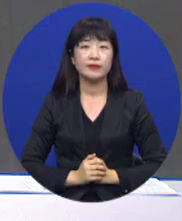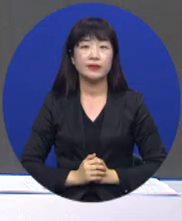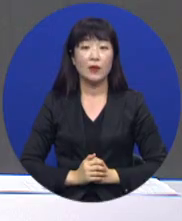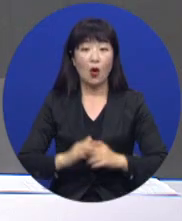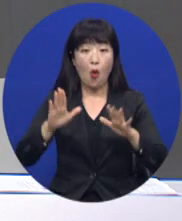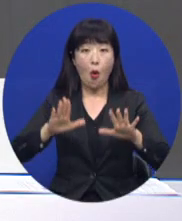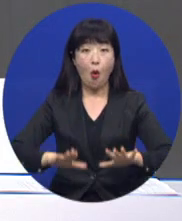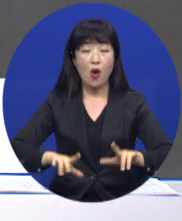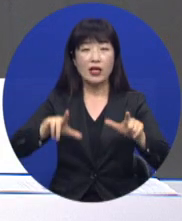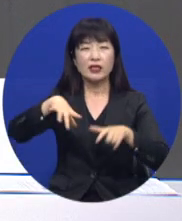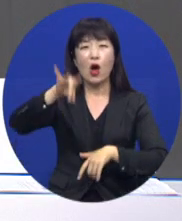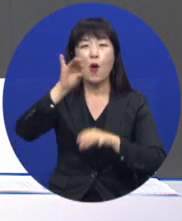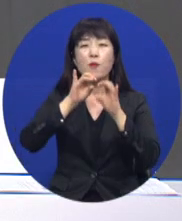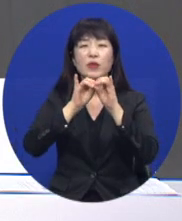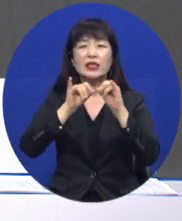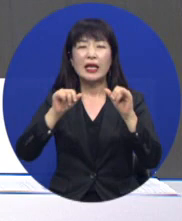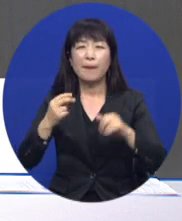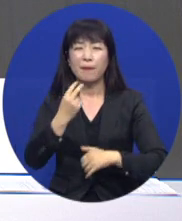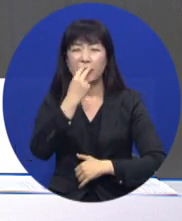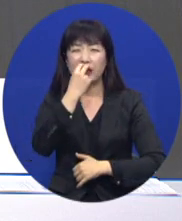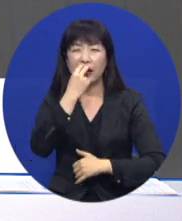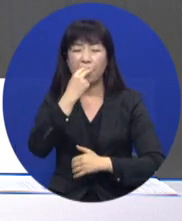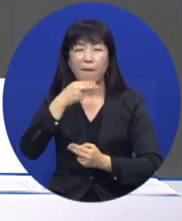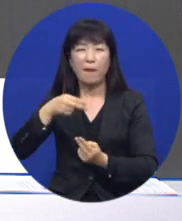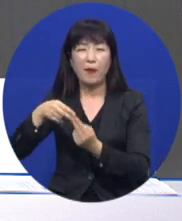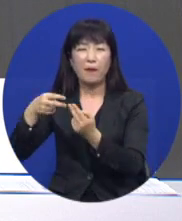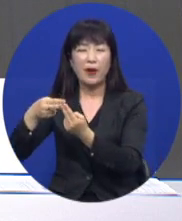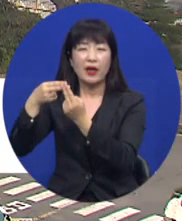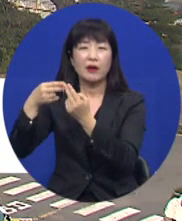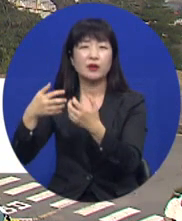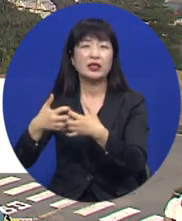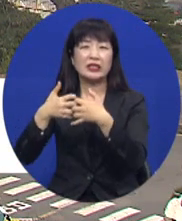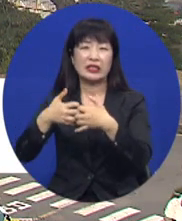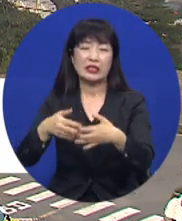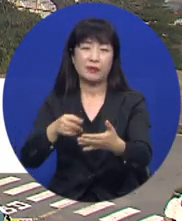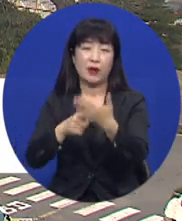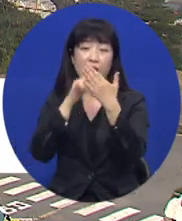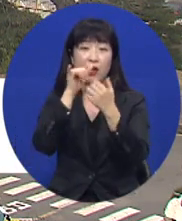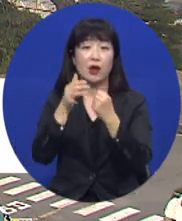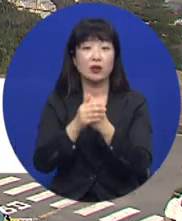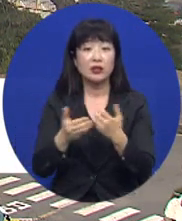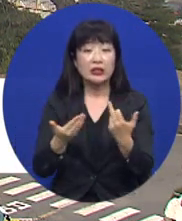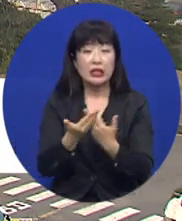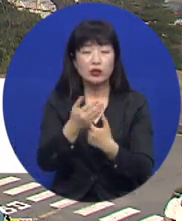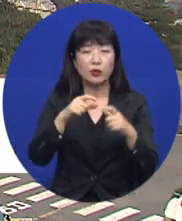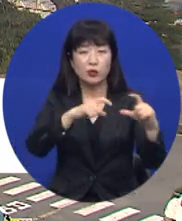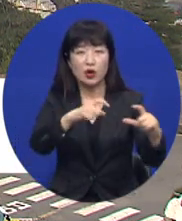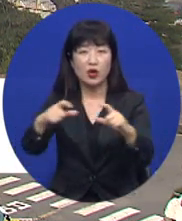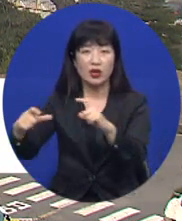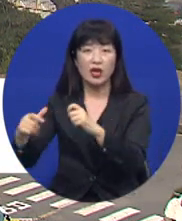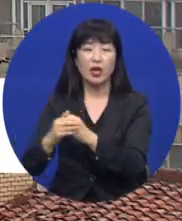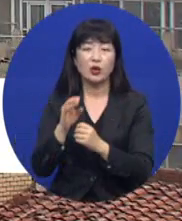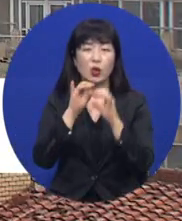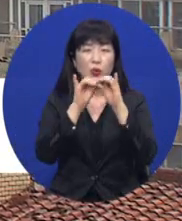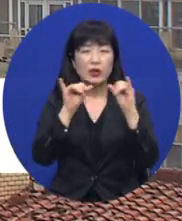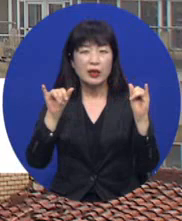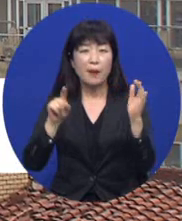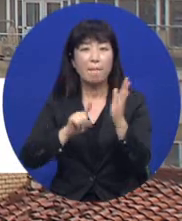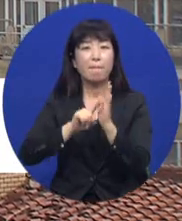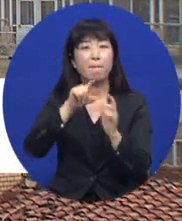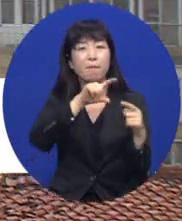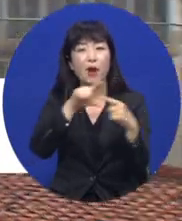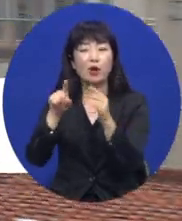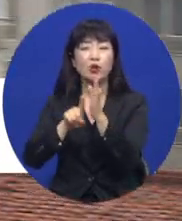올해 처음으로 미세먼지의 비상 저감 조치가 반영되었습니다 제주도는 오늘 제주 전역에서 초미세먼지 평균